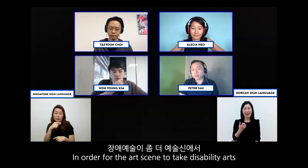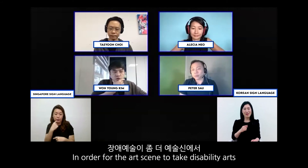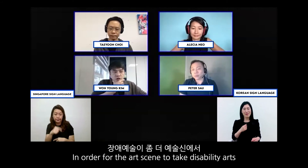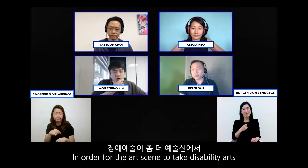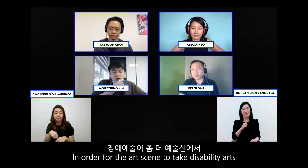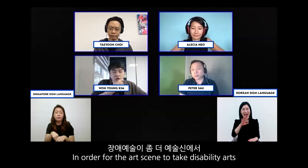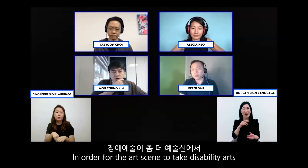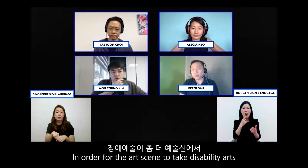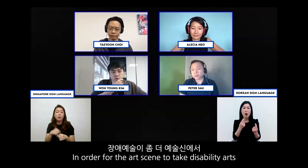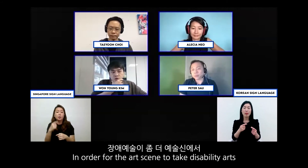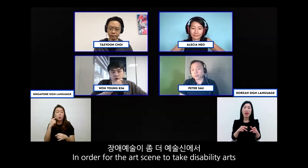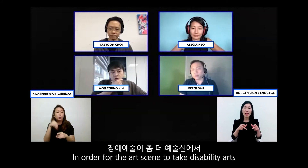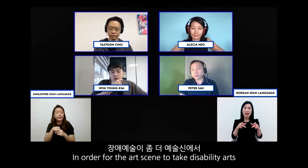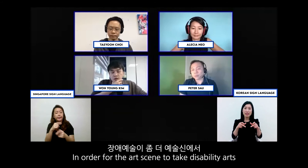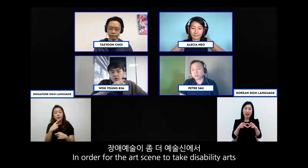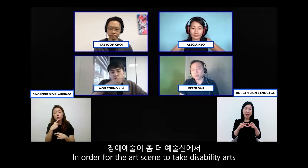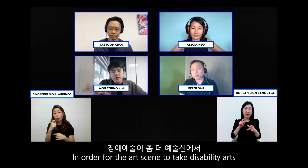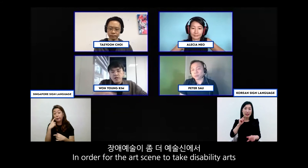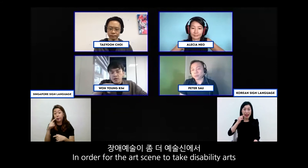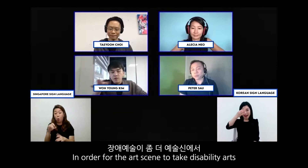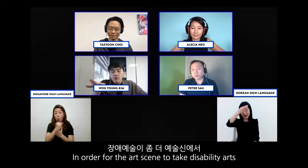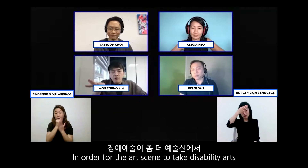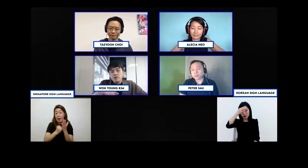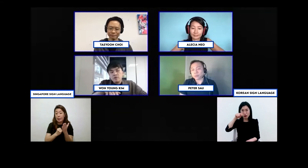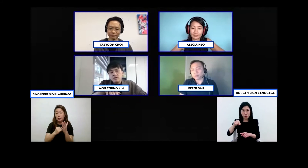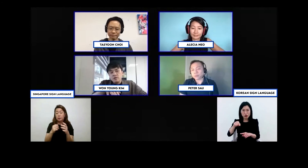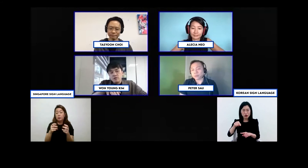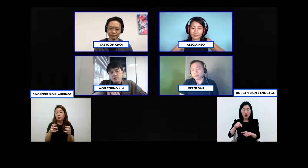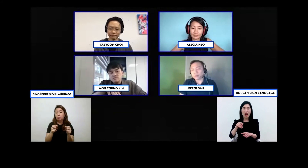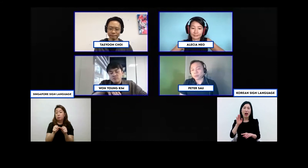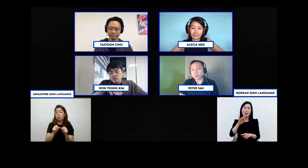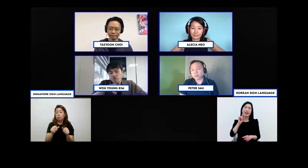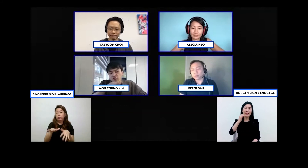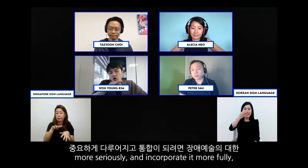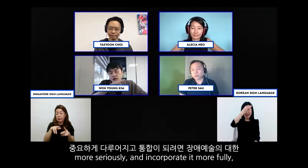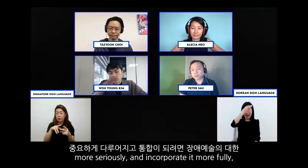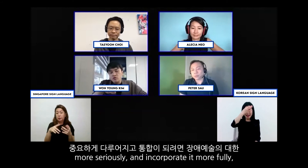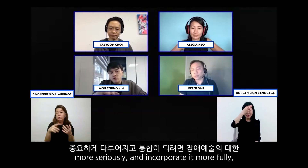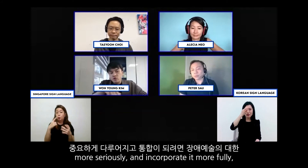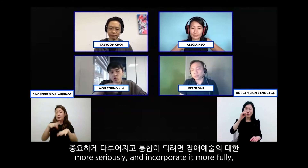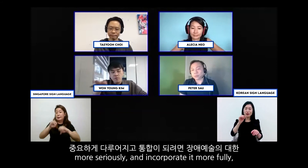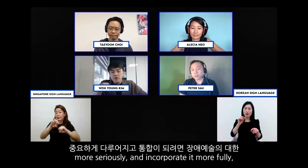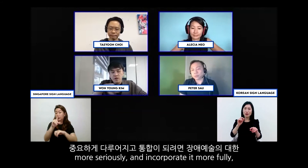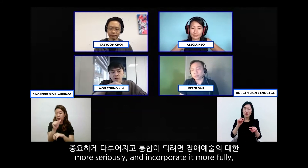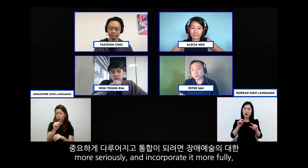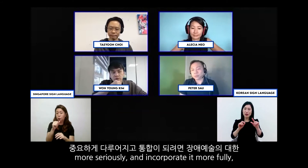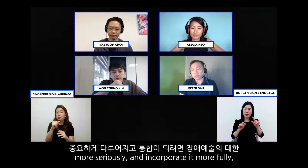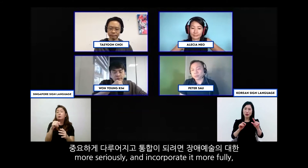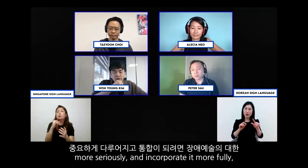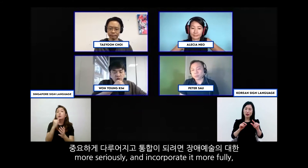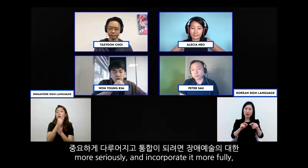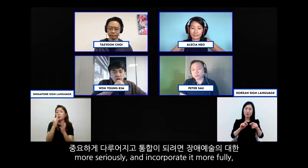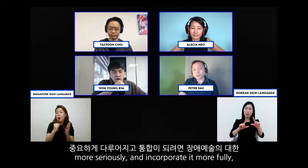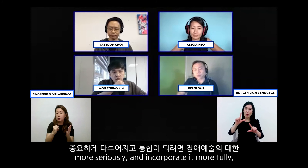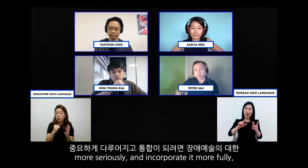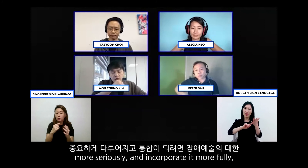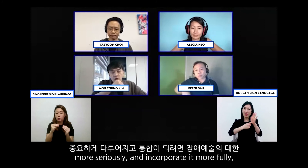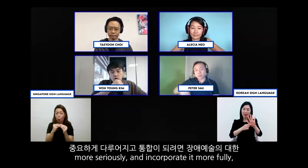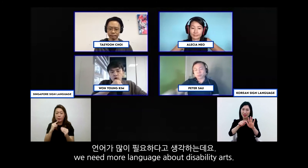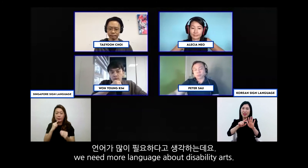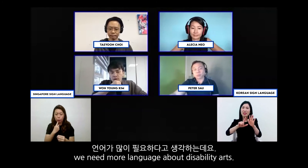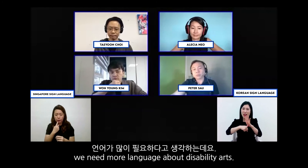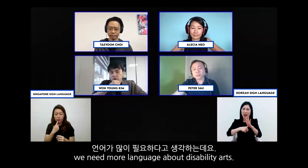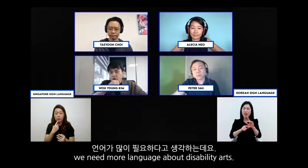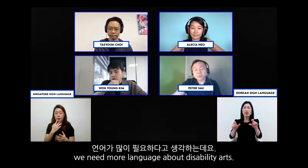장애 예술이 좀 더 예술 씬에서 중요하게 다뤄지고 통합이 되려면 장애 예술에